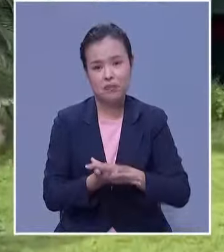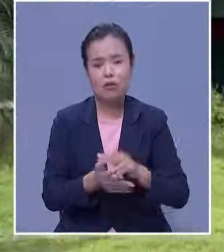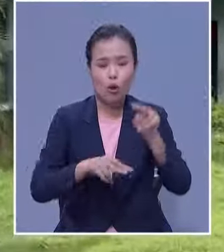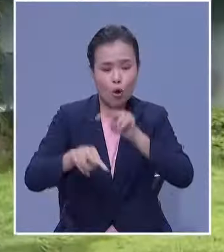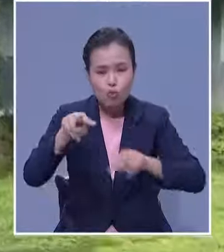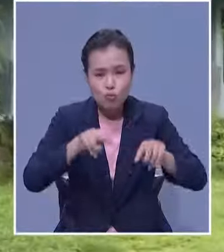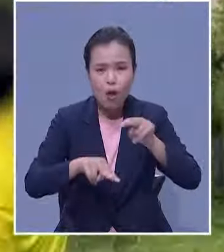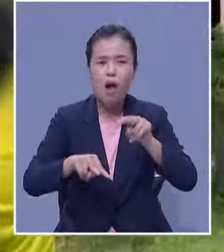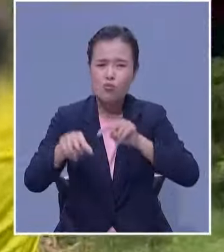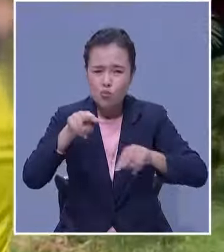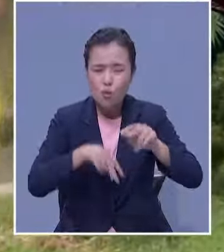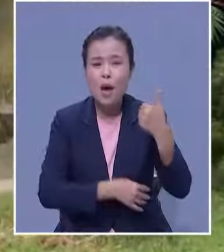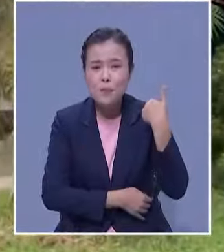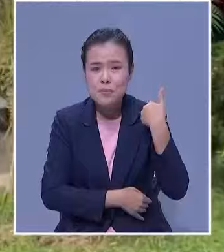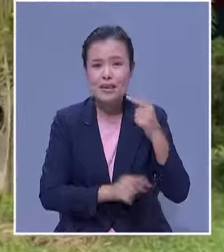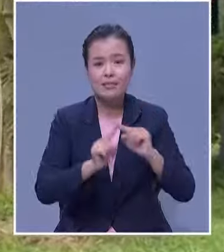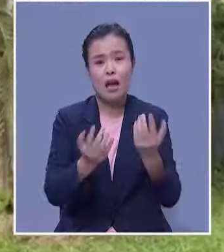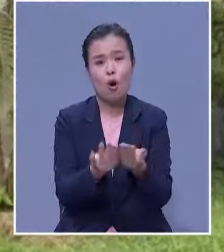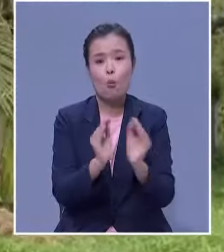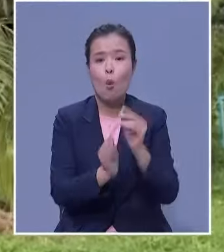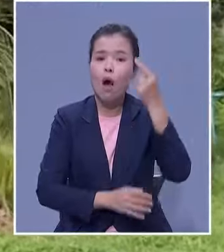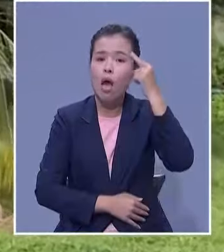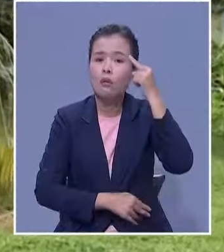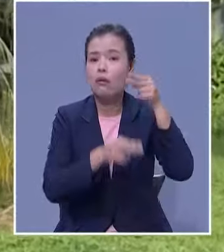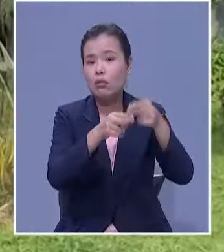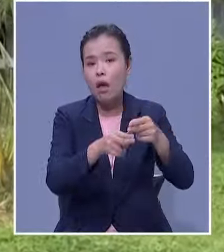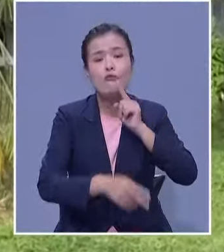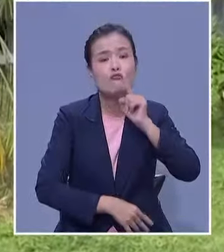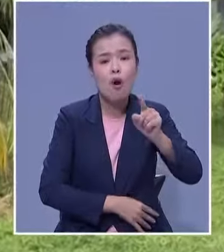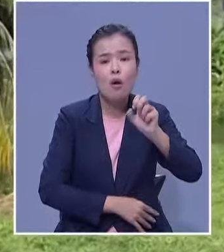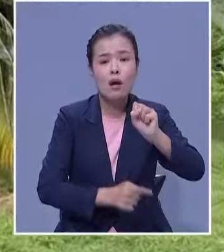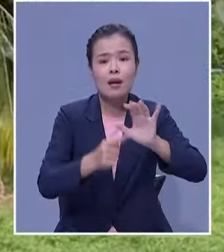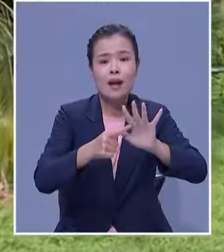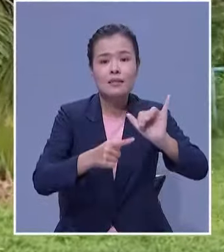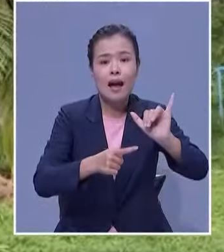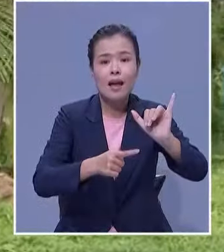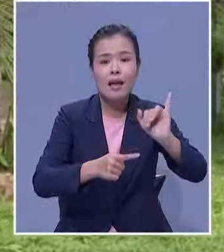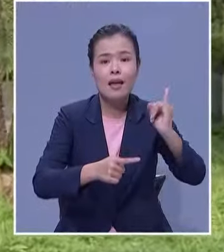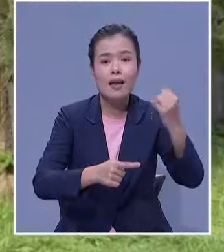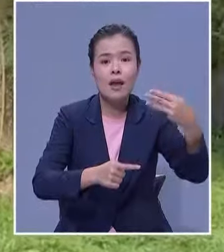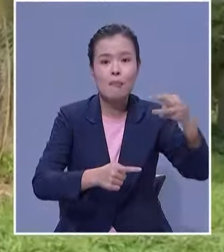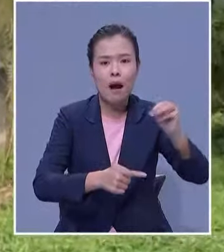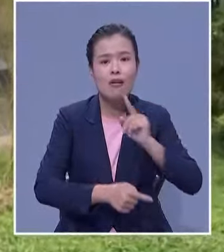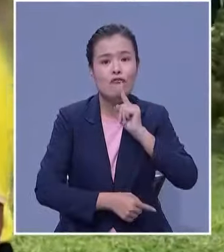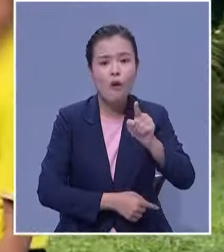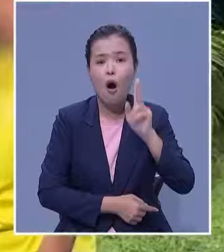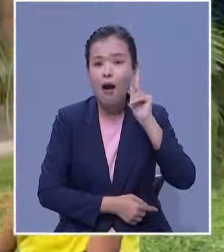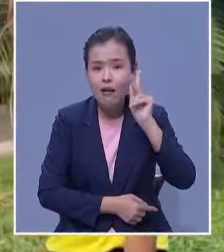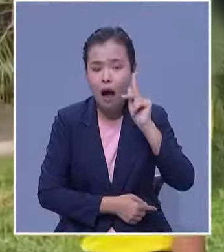แลเคสนี ้ค่ะ แต่ว่าทางครอบครัวตัดสินใจไปร้องทางเพจสายไหมต้องรอดแล้วก็มีการร้องสื่อก่อน